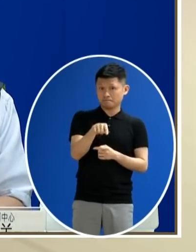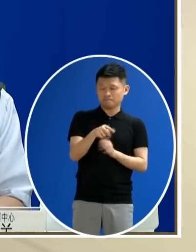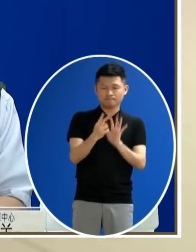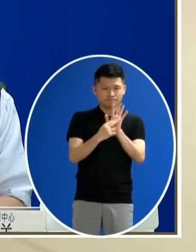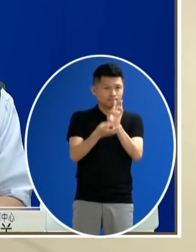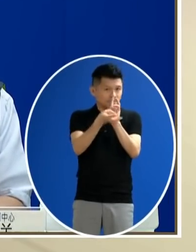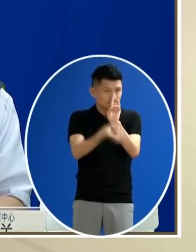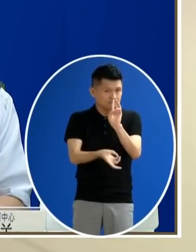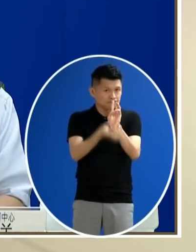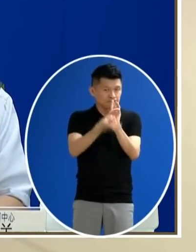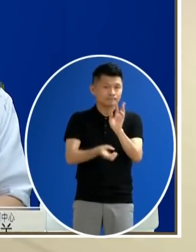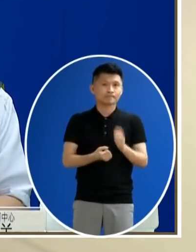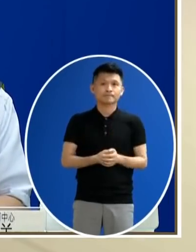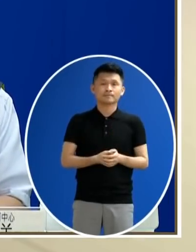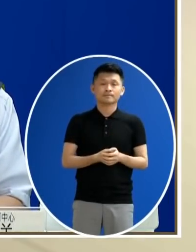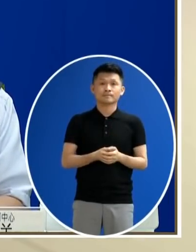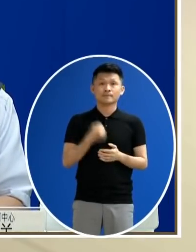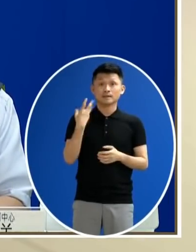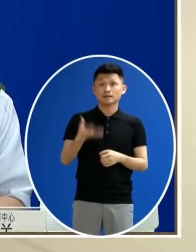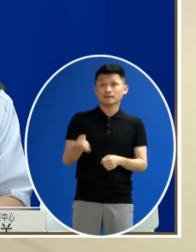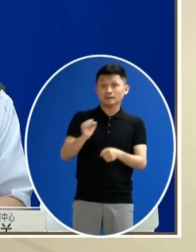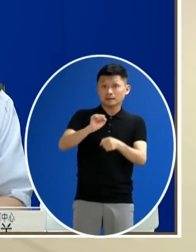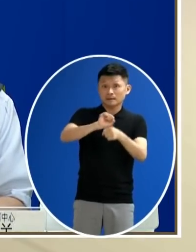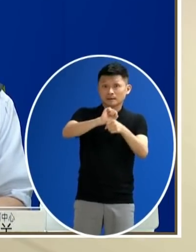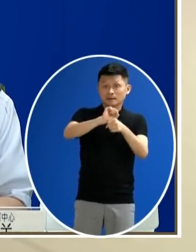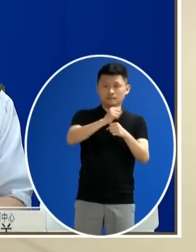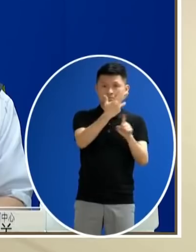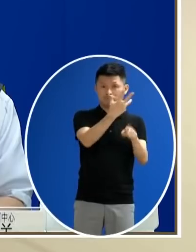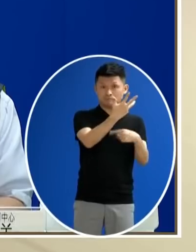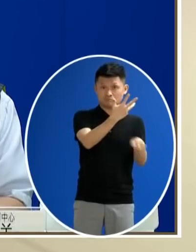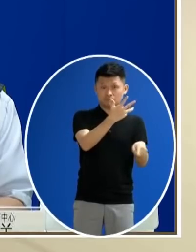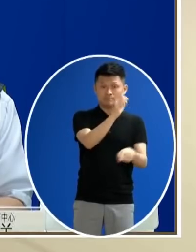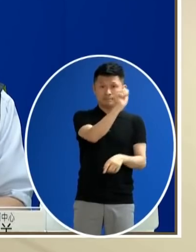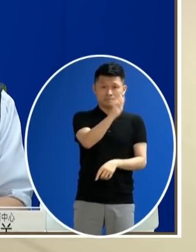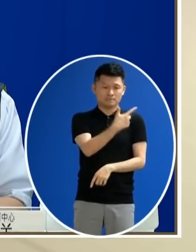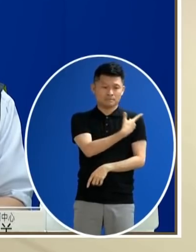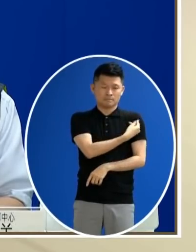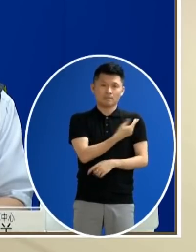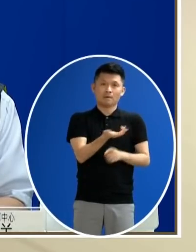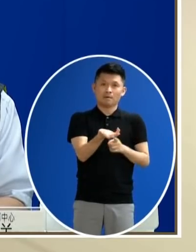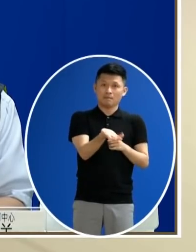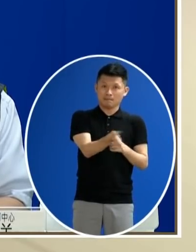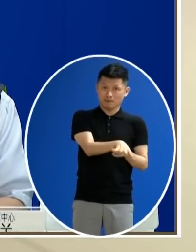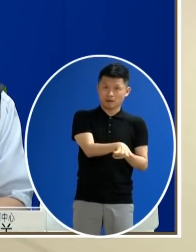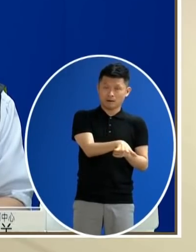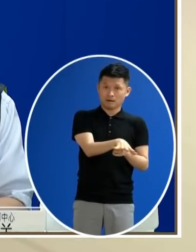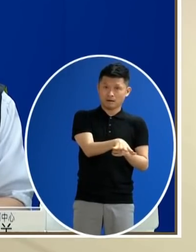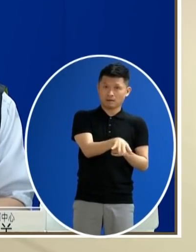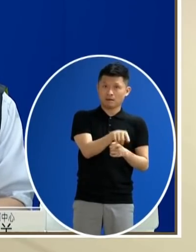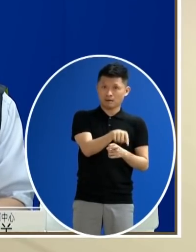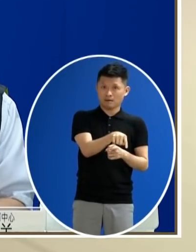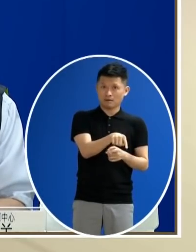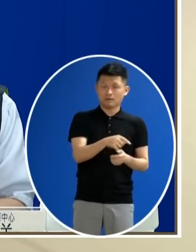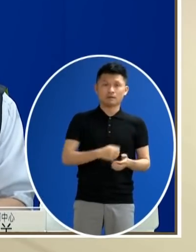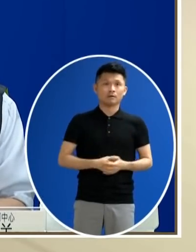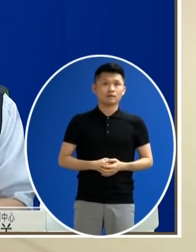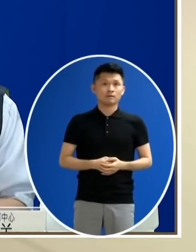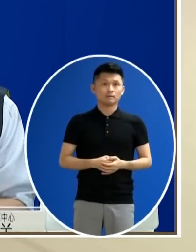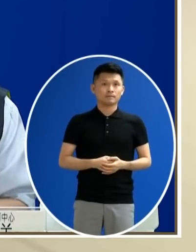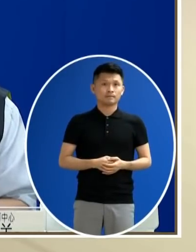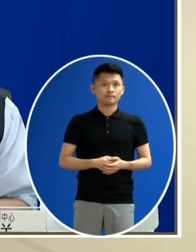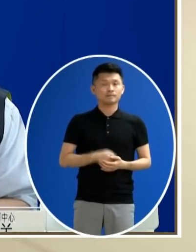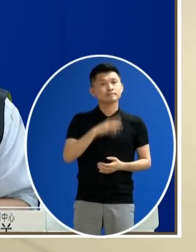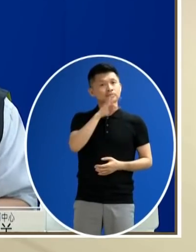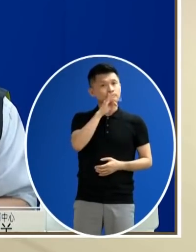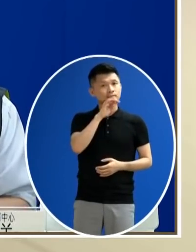的说明，就是新增的八例的 A 例疫苗接种后发生死亡的不良事件，